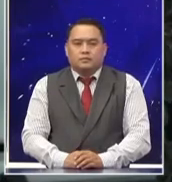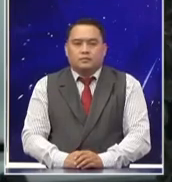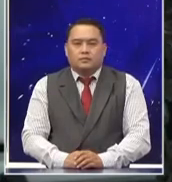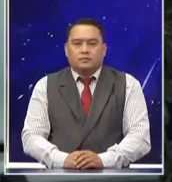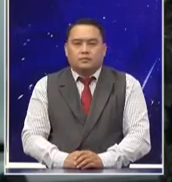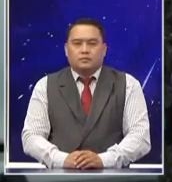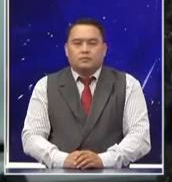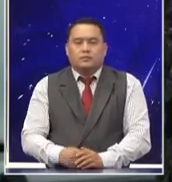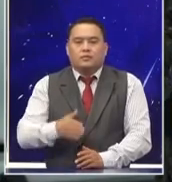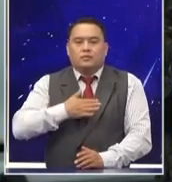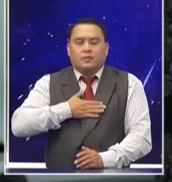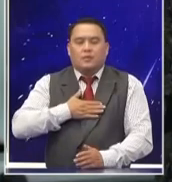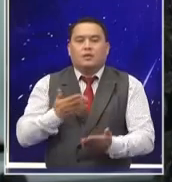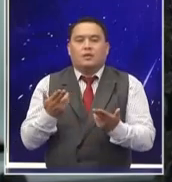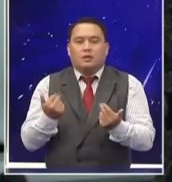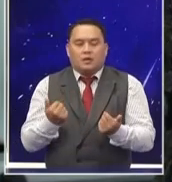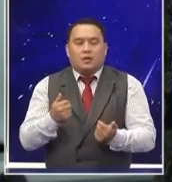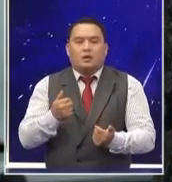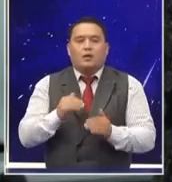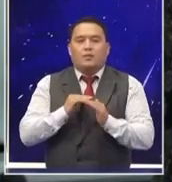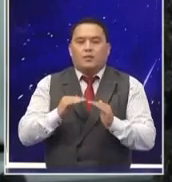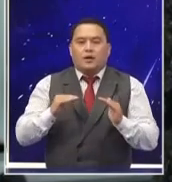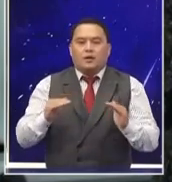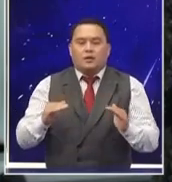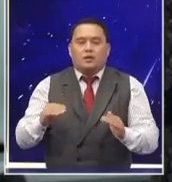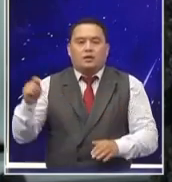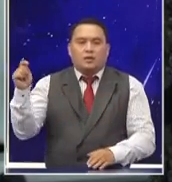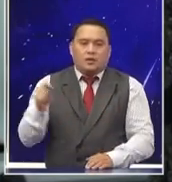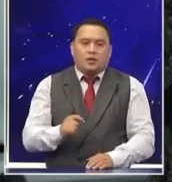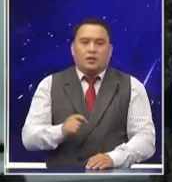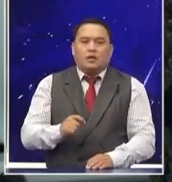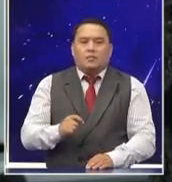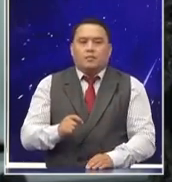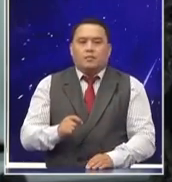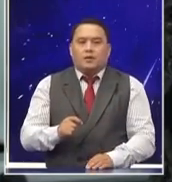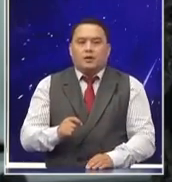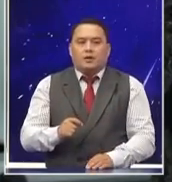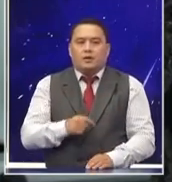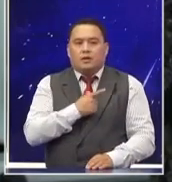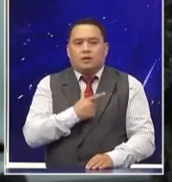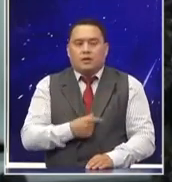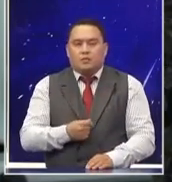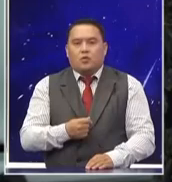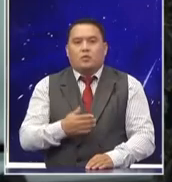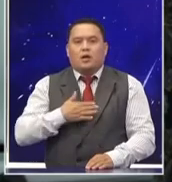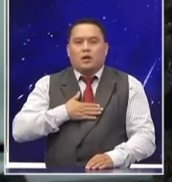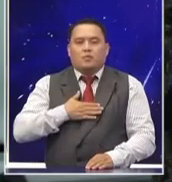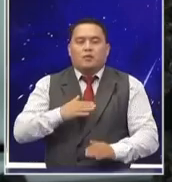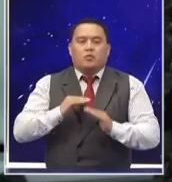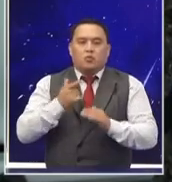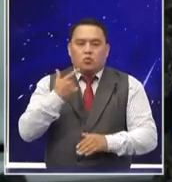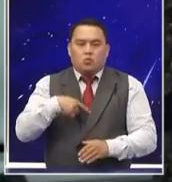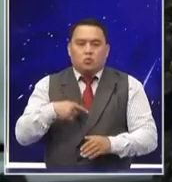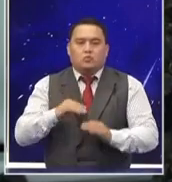Әрине балаларға мұқтажым, бірақ та замандық қиындығына қарай мына диплом алғаннан кейін бәрі жан жаққа кетті ғой, бәрі түгел. Қазір өзім